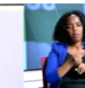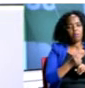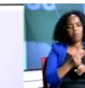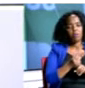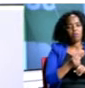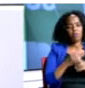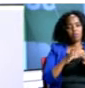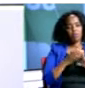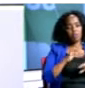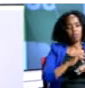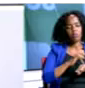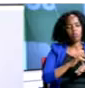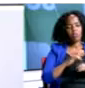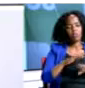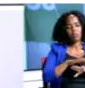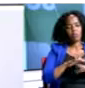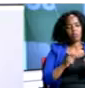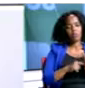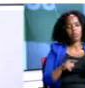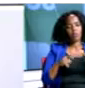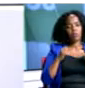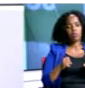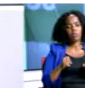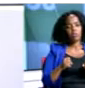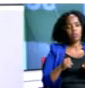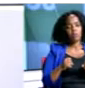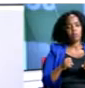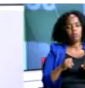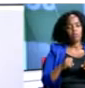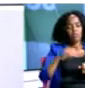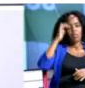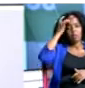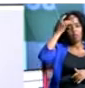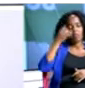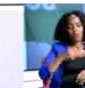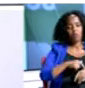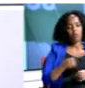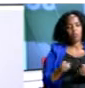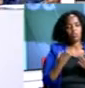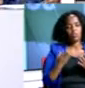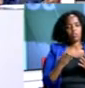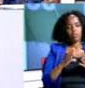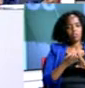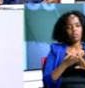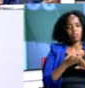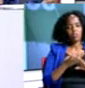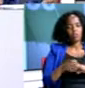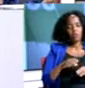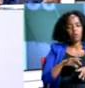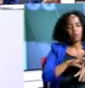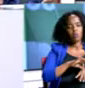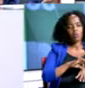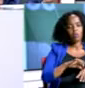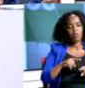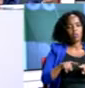kalau ni malah tu negatif malah curi denda similar itu kan jadi mereka namun nirwa ya tiba-tiba mungkin kodawan gara-gara